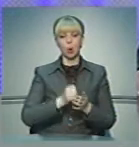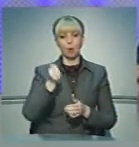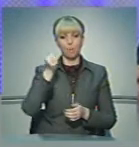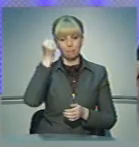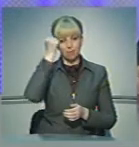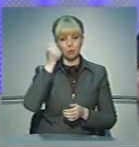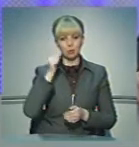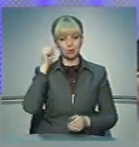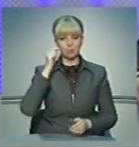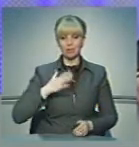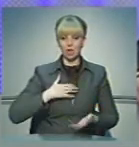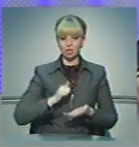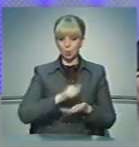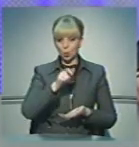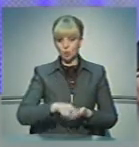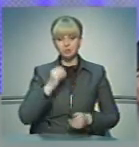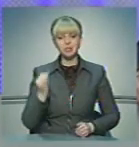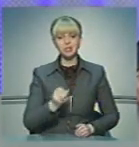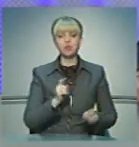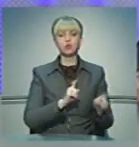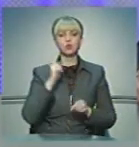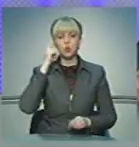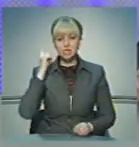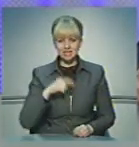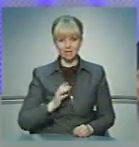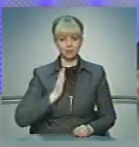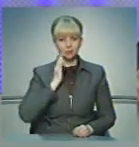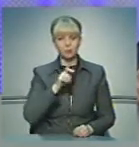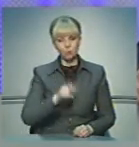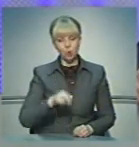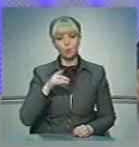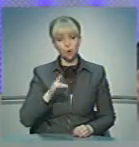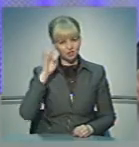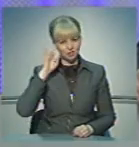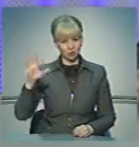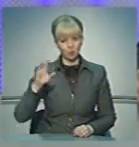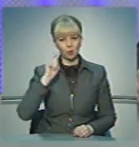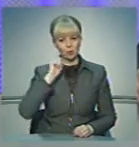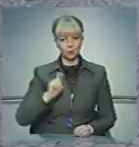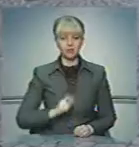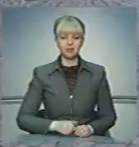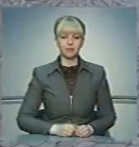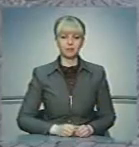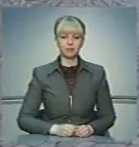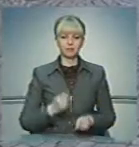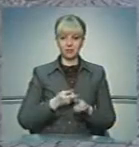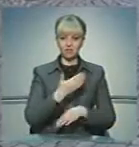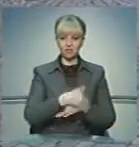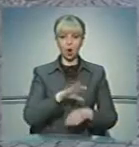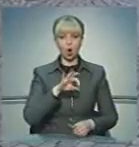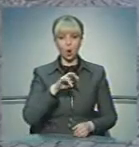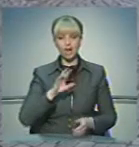дати. Наші ж кореспонденти цікавилися, що знають буковинці про видатну землячку. Це вулиця